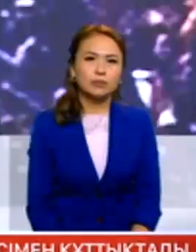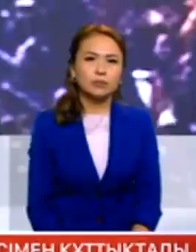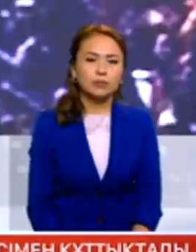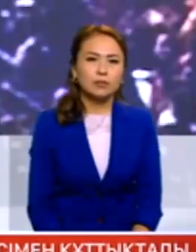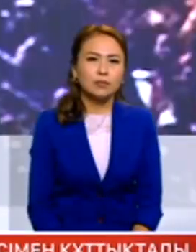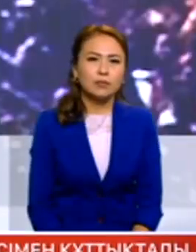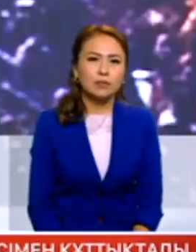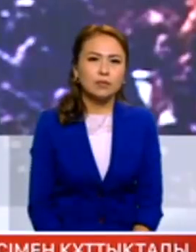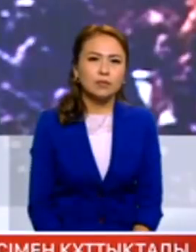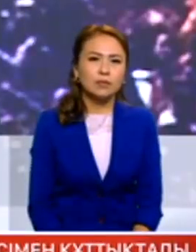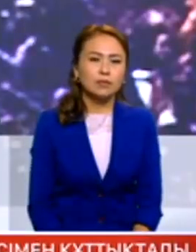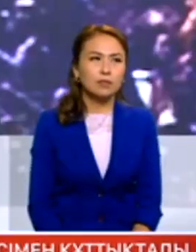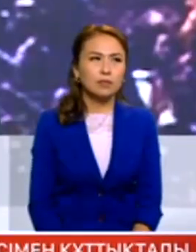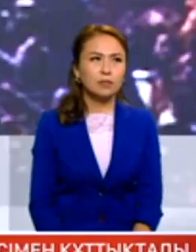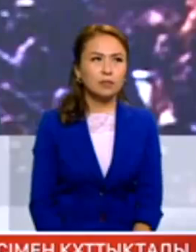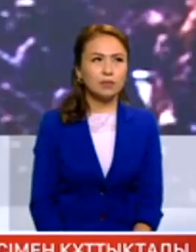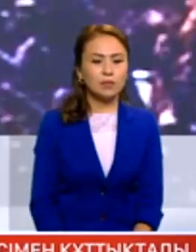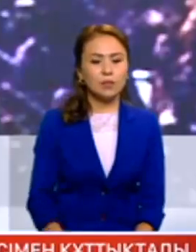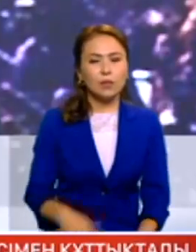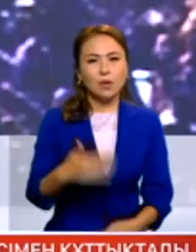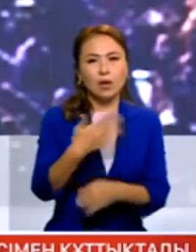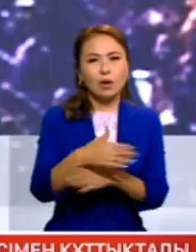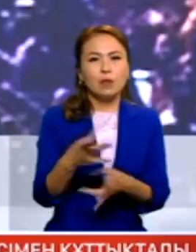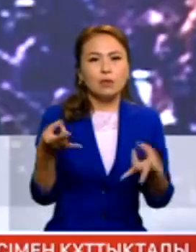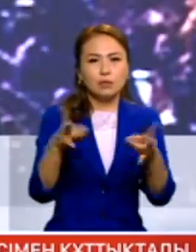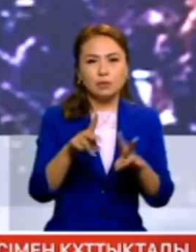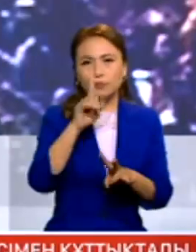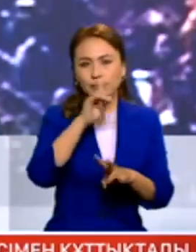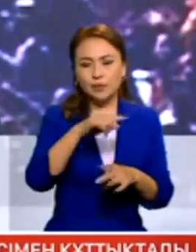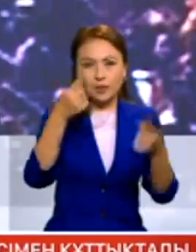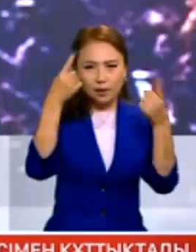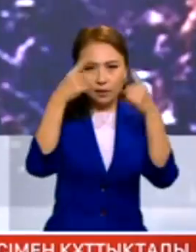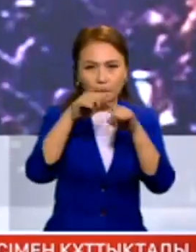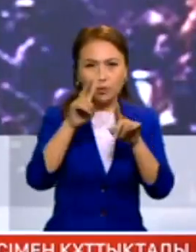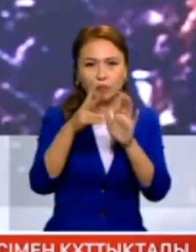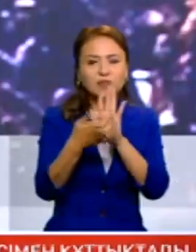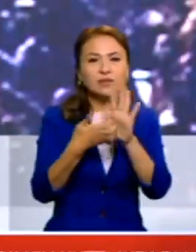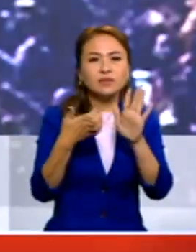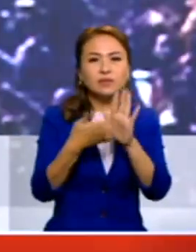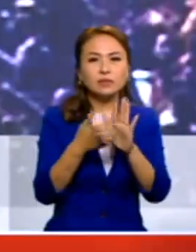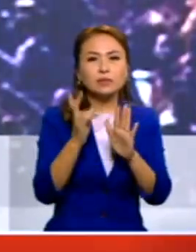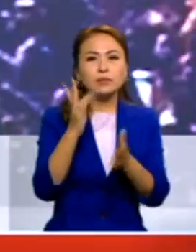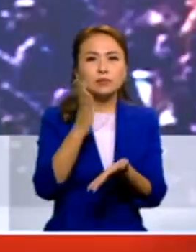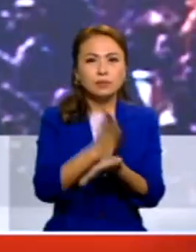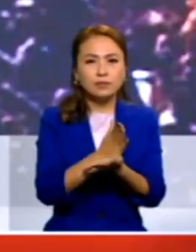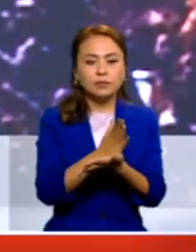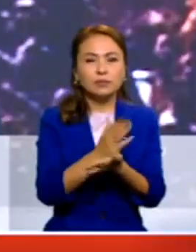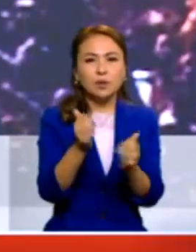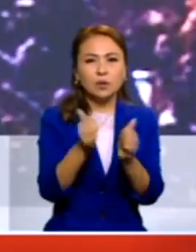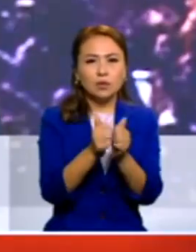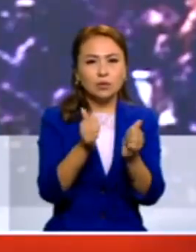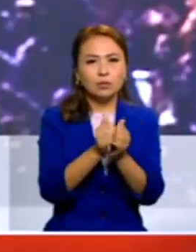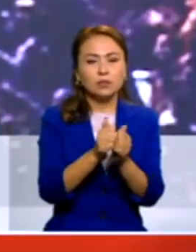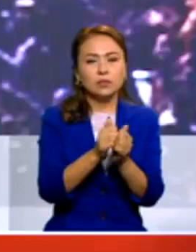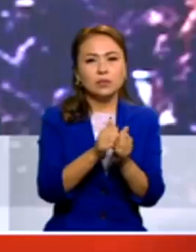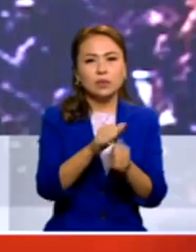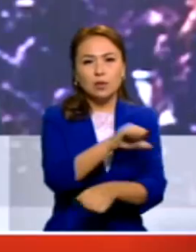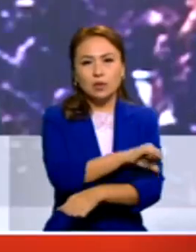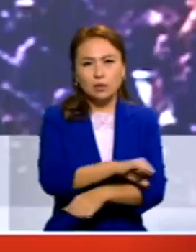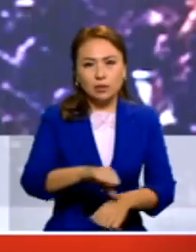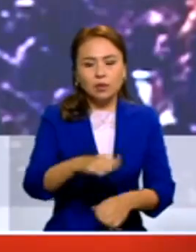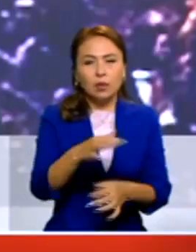Егін далада қалмайды деп жоспарлап отырмыз. Өйткені техникасы жетпейтін шаруашылықтар болатын болса, көрші ауданнан, көрші